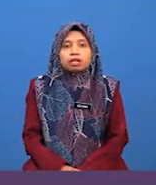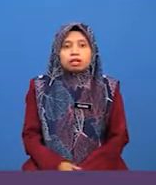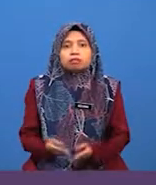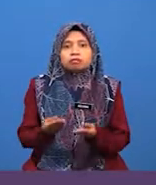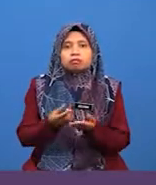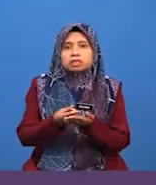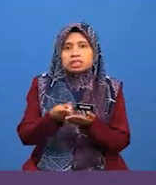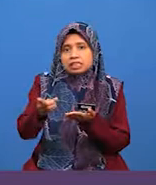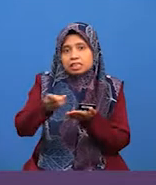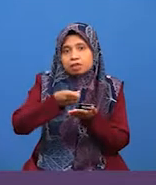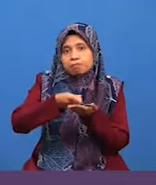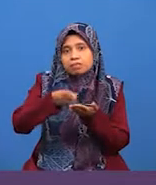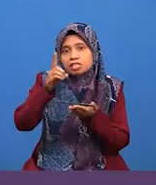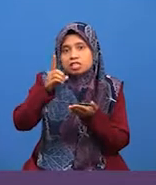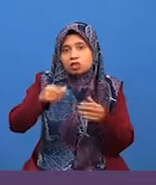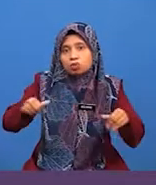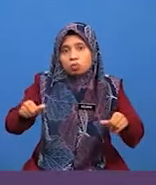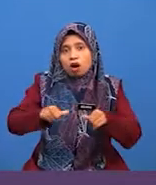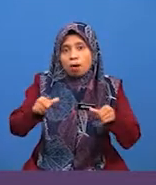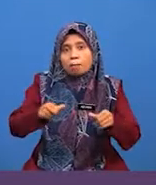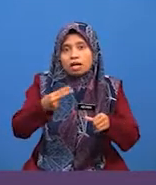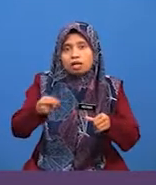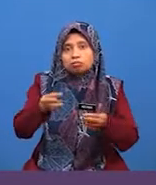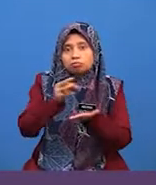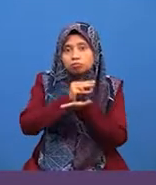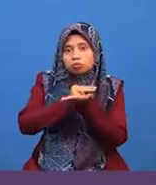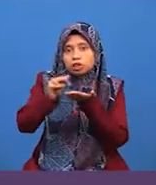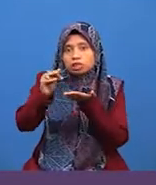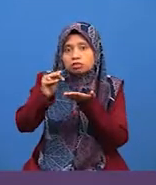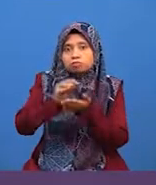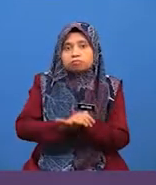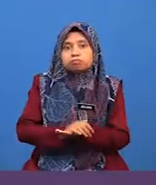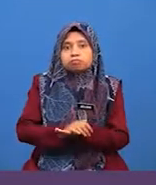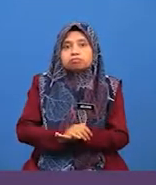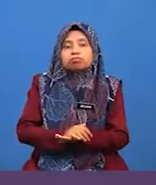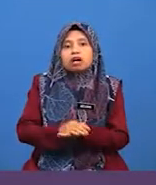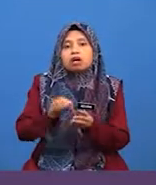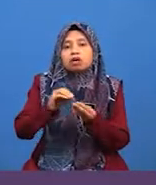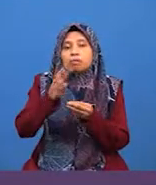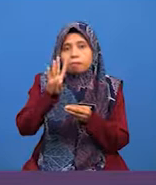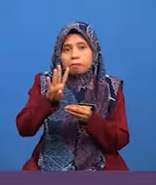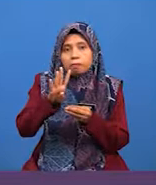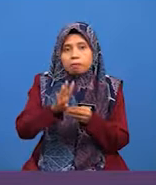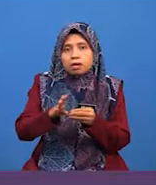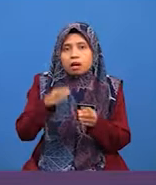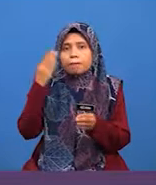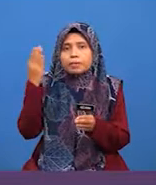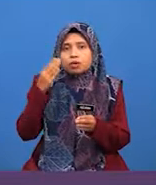Bersedekah satu amalan mulia. Ayat keempat.